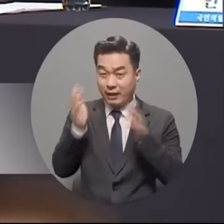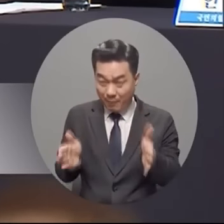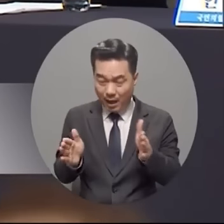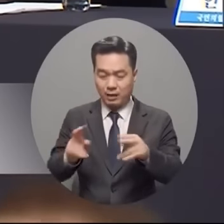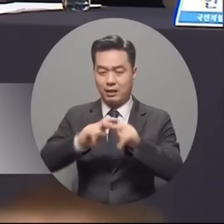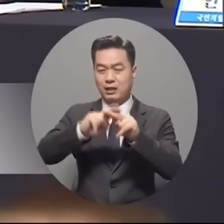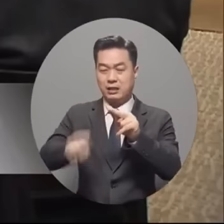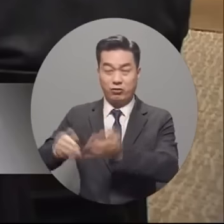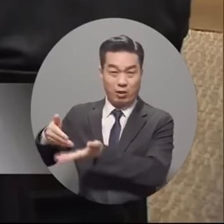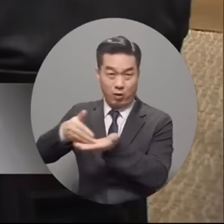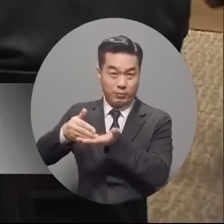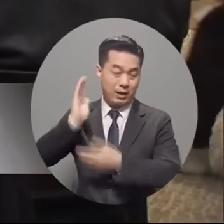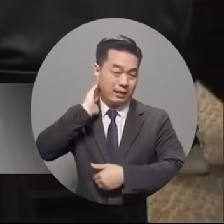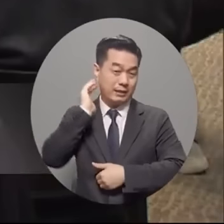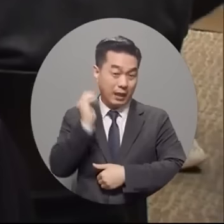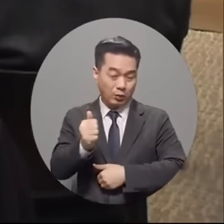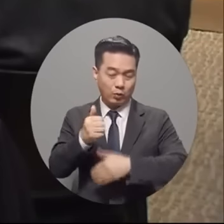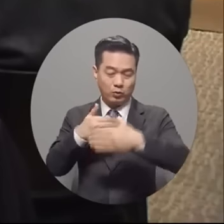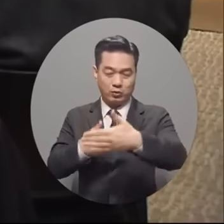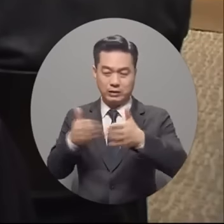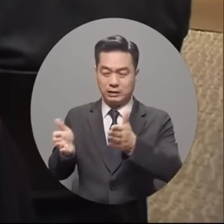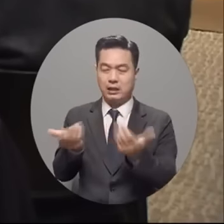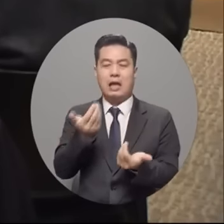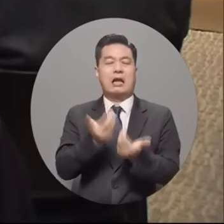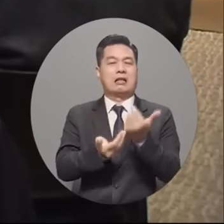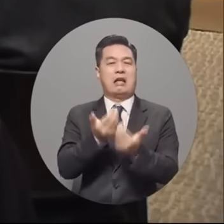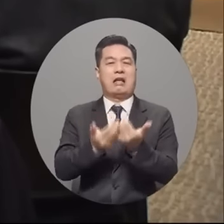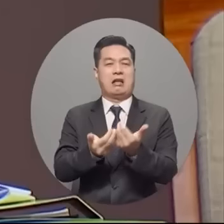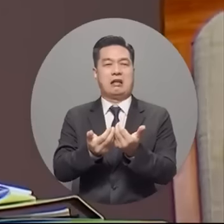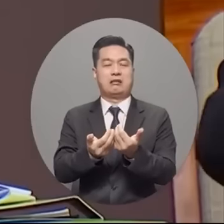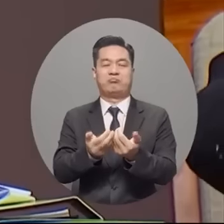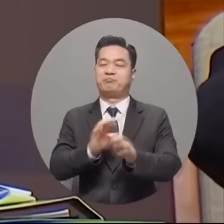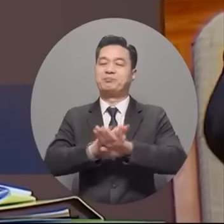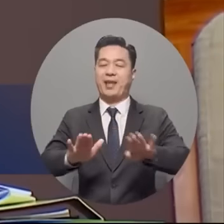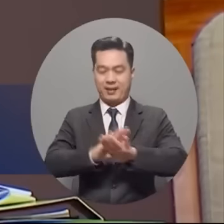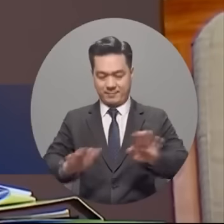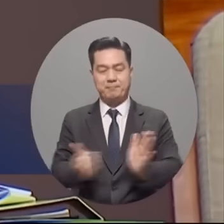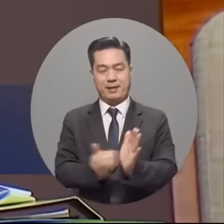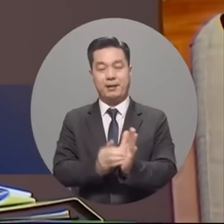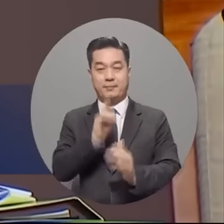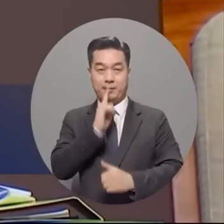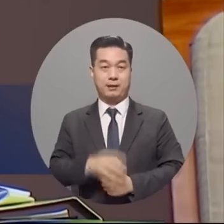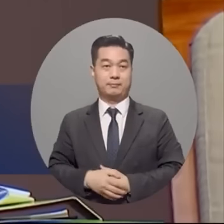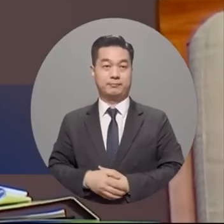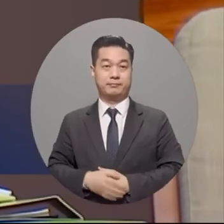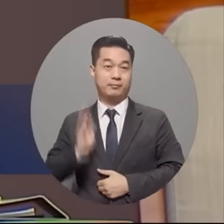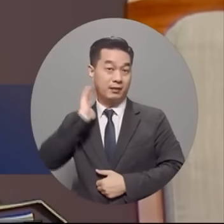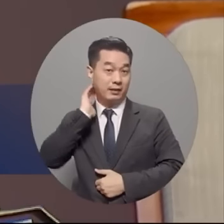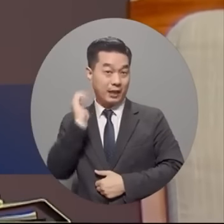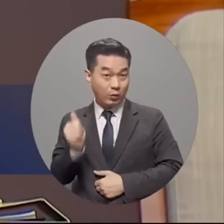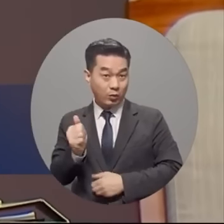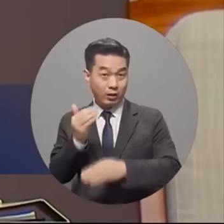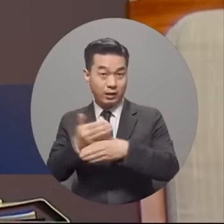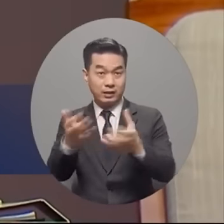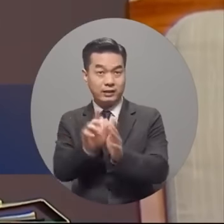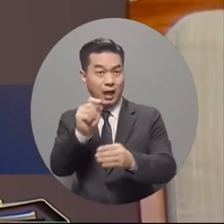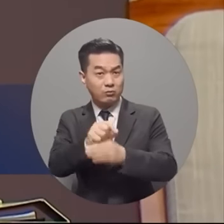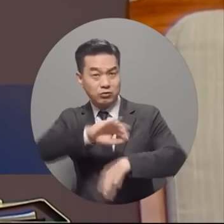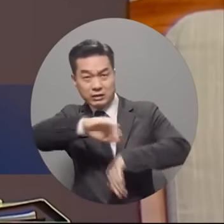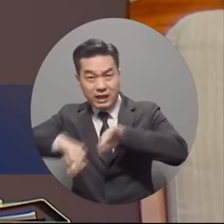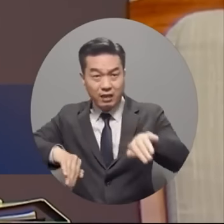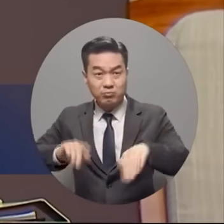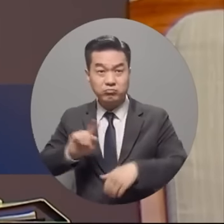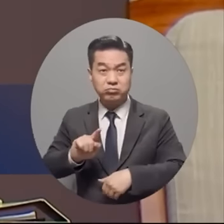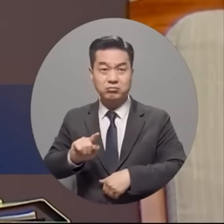대통령과의 갈등은 봉합 취지로 했 당무 개입 아닙니까 대통령이음 그렇게 일도 양단으로